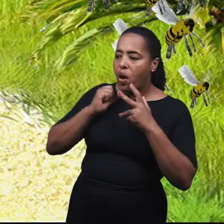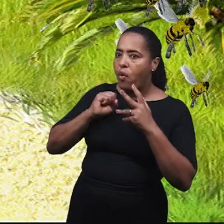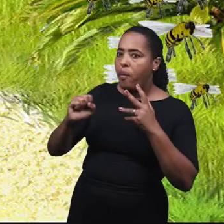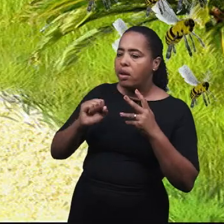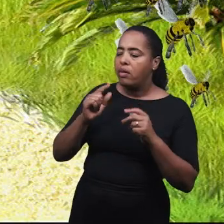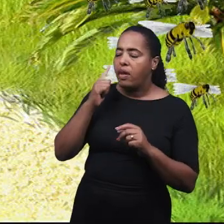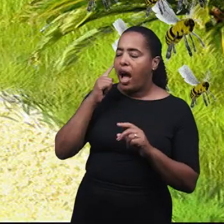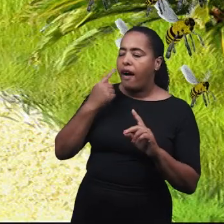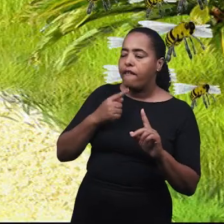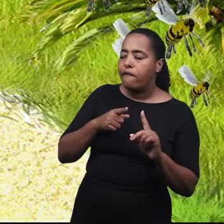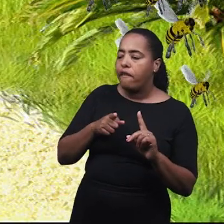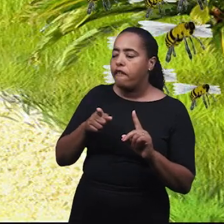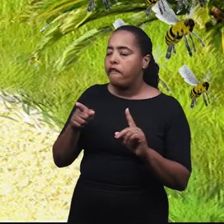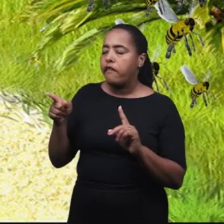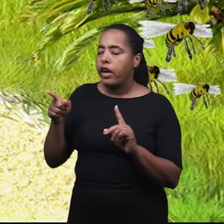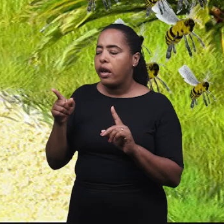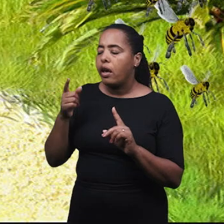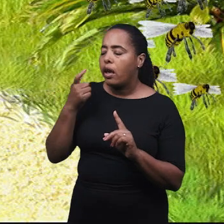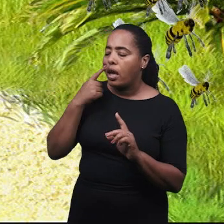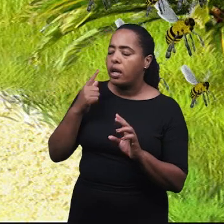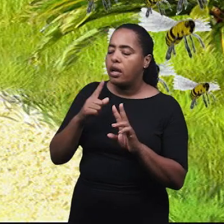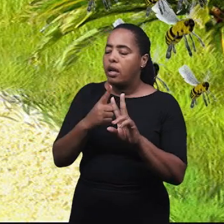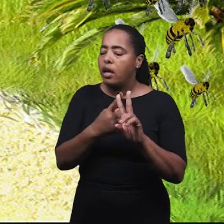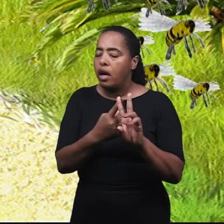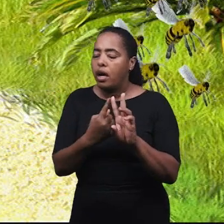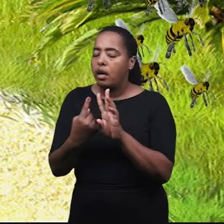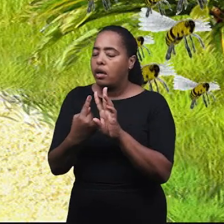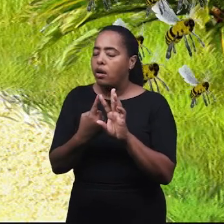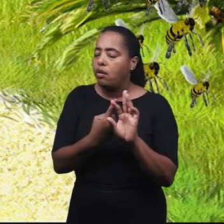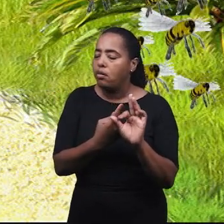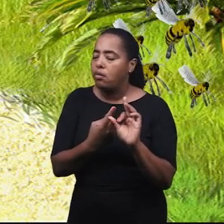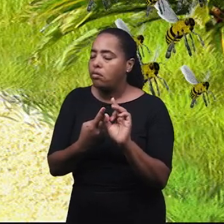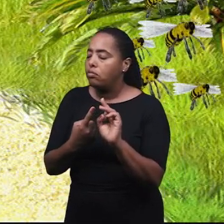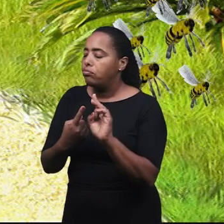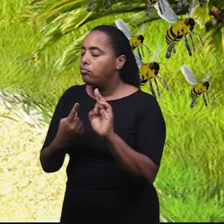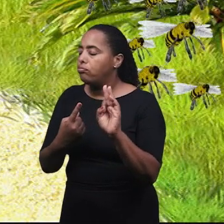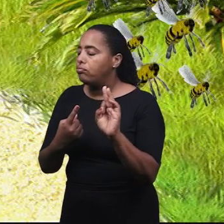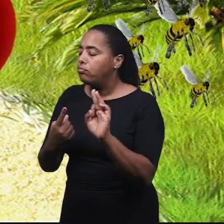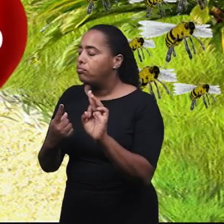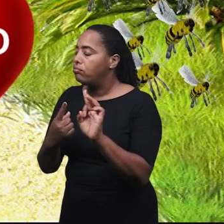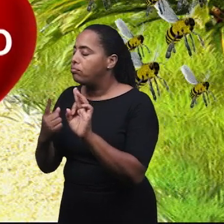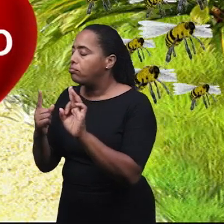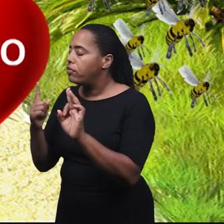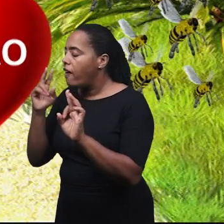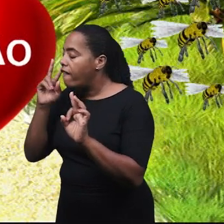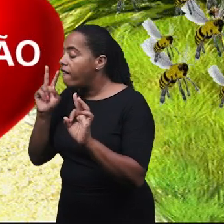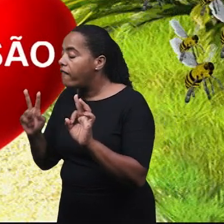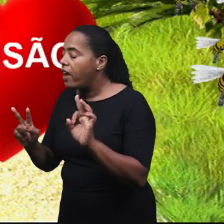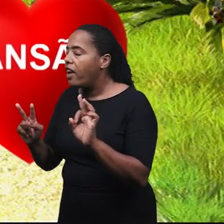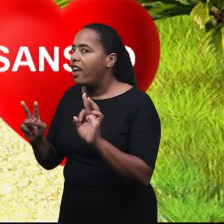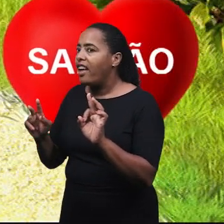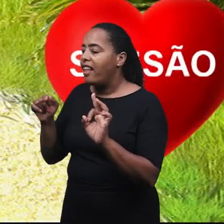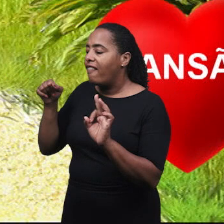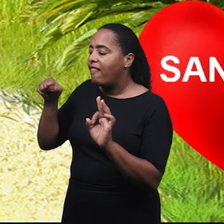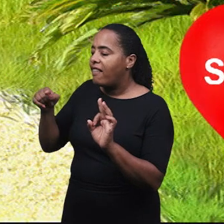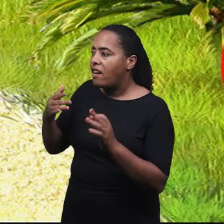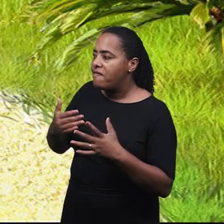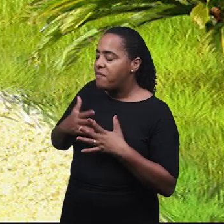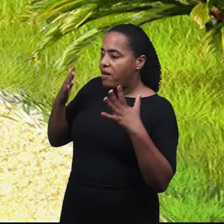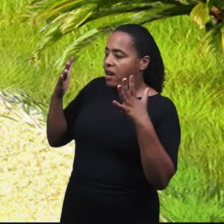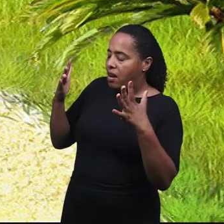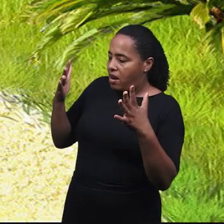dit, je vais voir comment c'est ce lion. Il quitte un petit peu le chemin et va voir le chemin. Et quand il arrive,